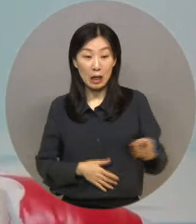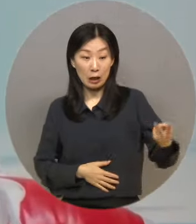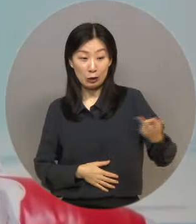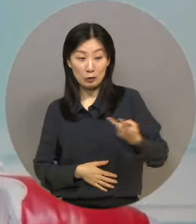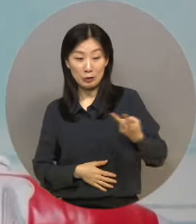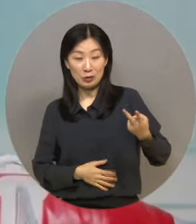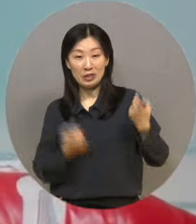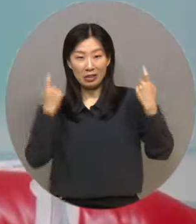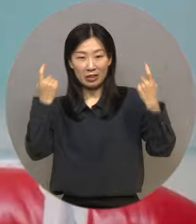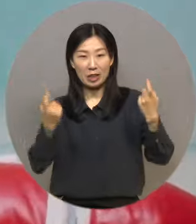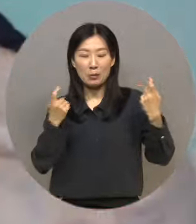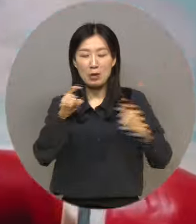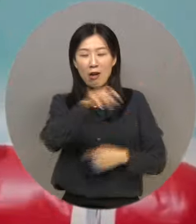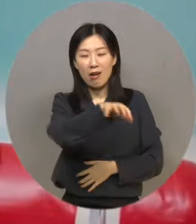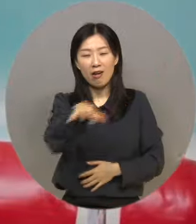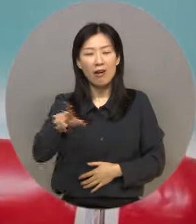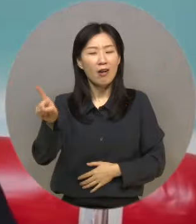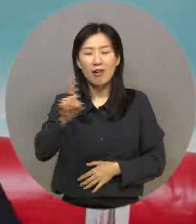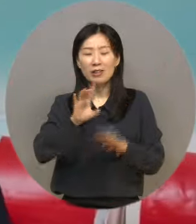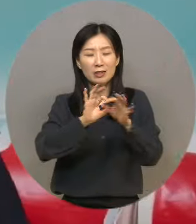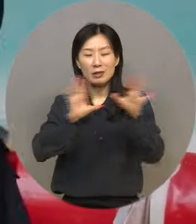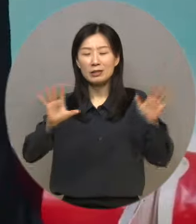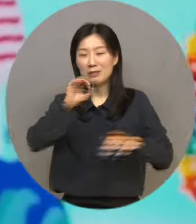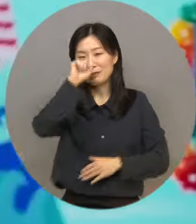난 어디든 좋아.